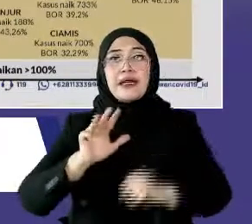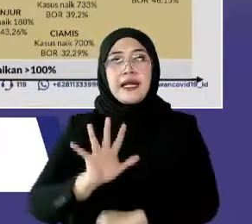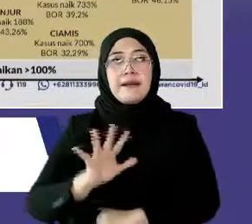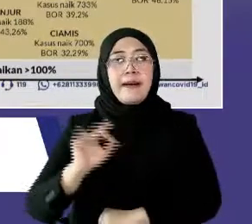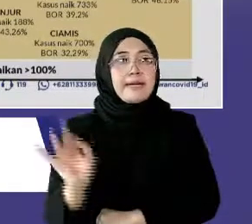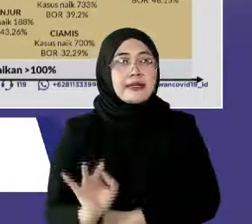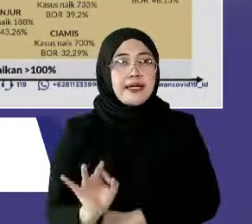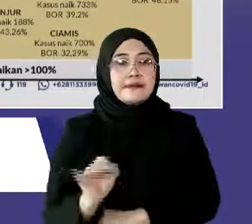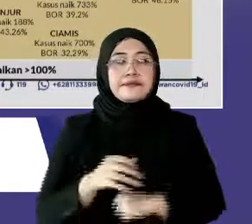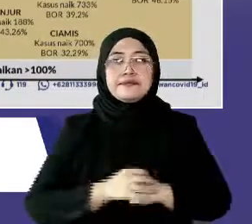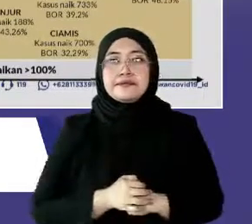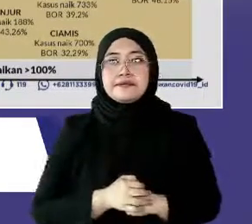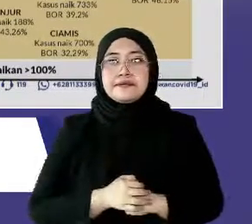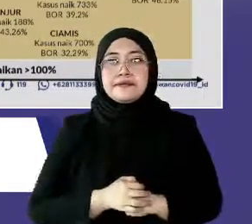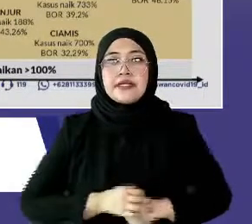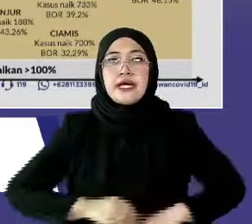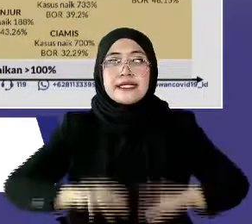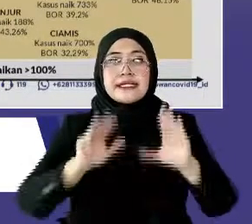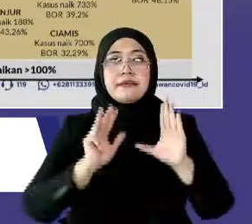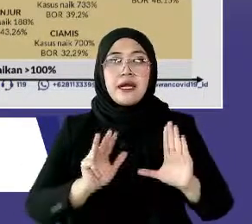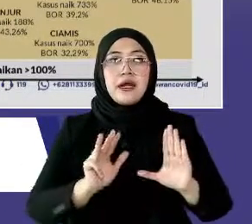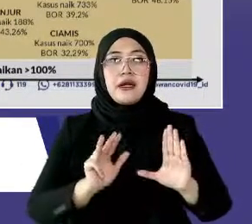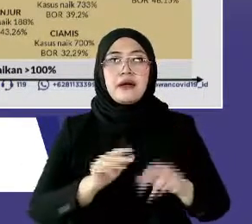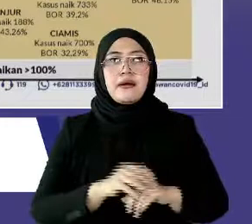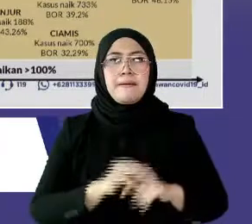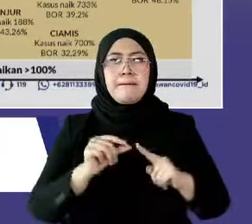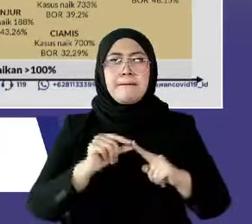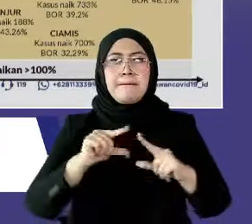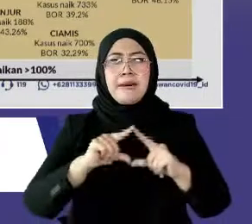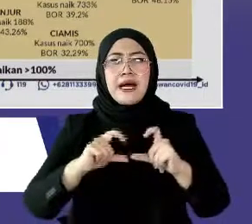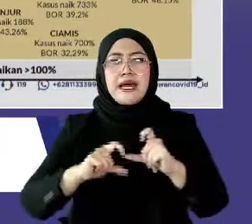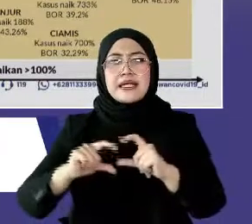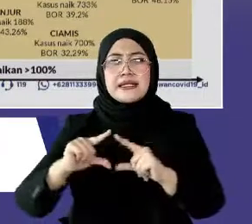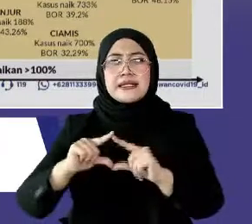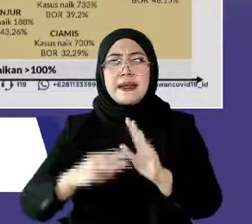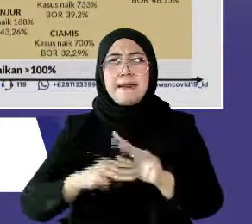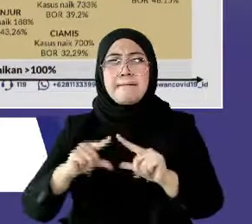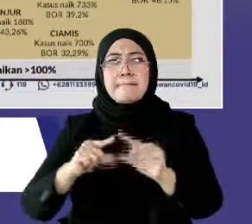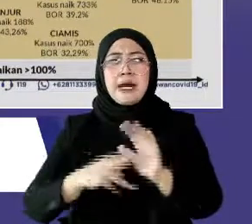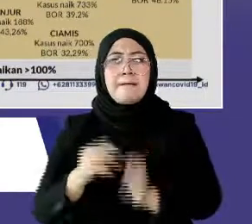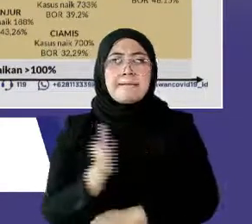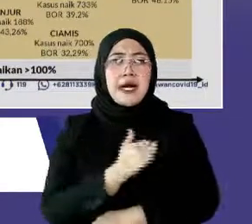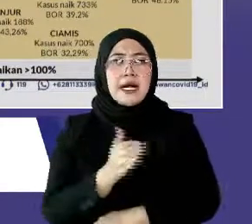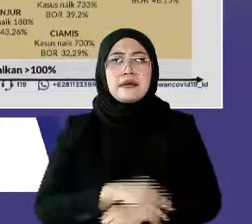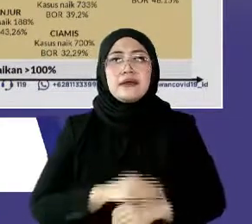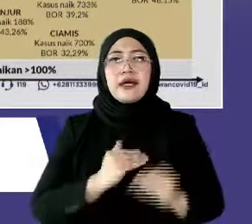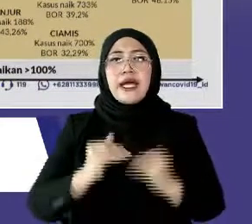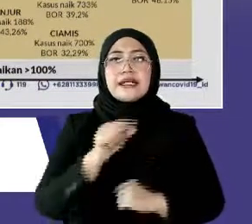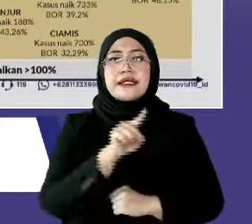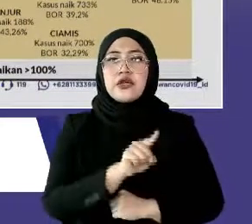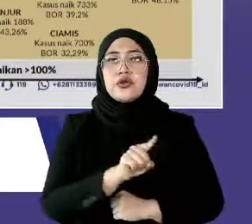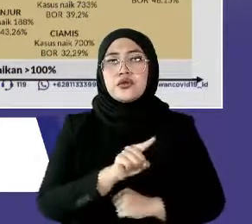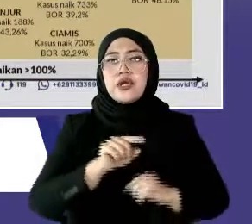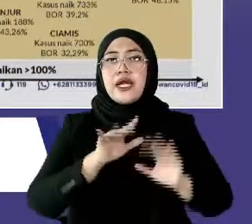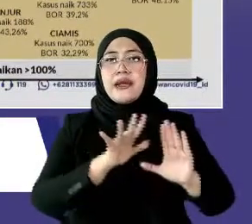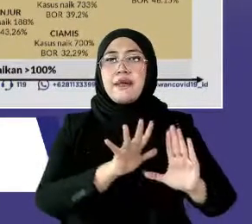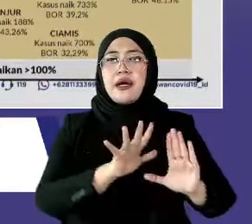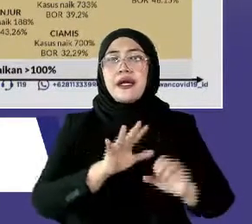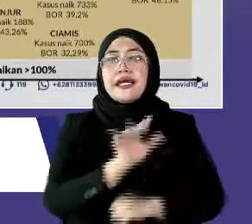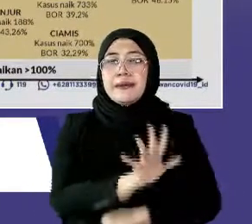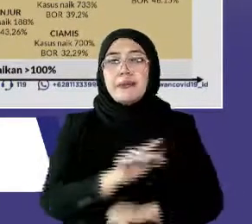persen serta yang ke-9 adalah Pasaman Barat dengan kenaikan kasus 157 persen